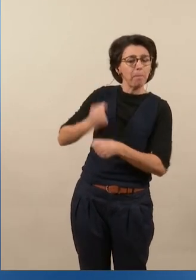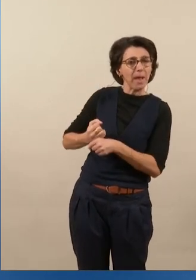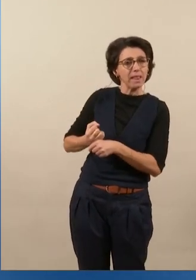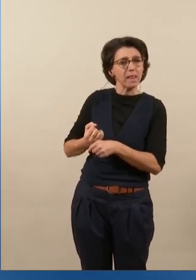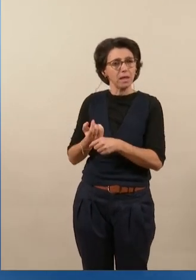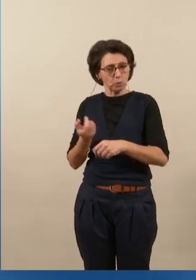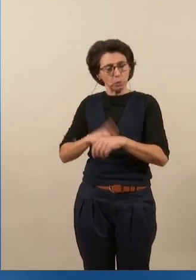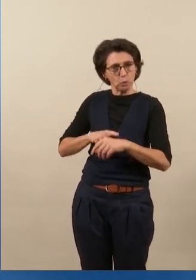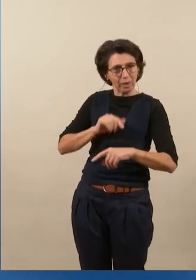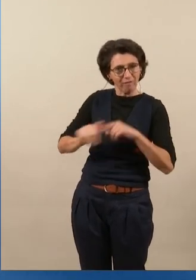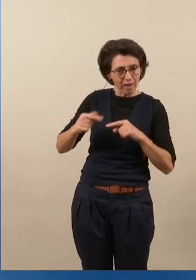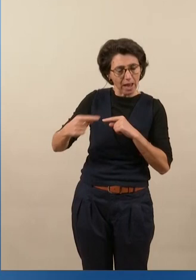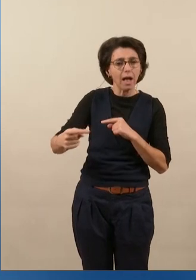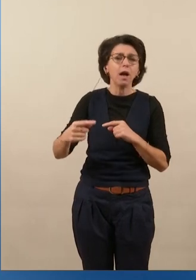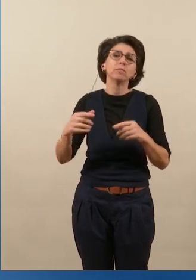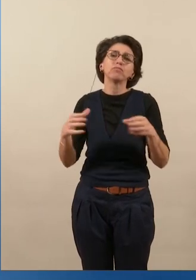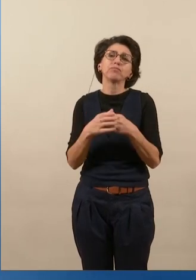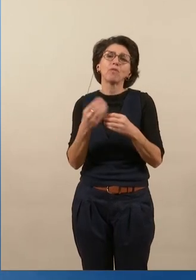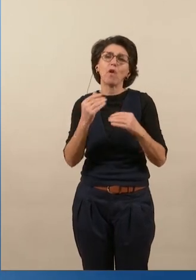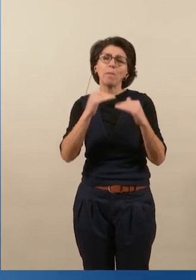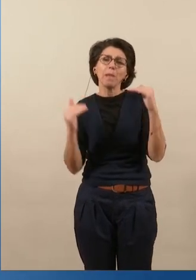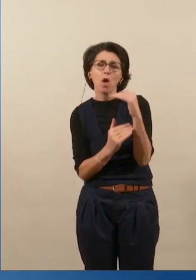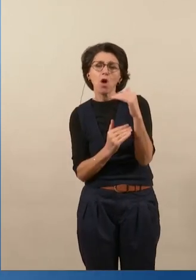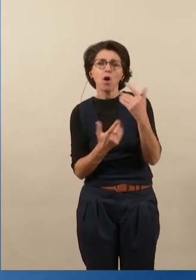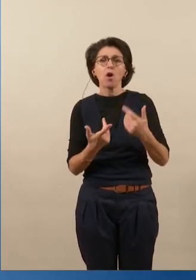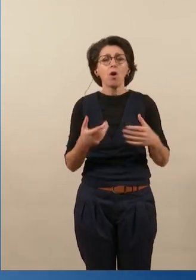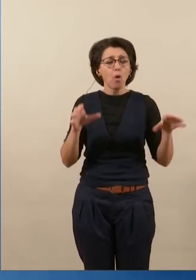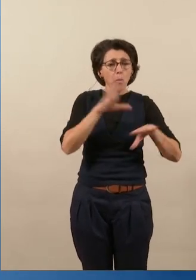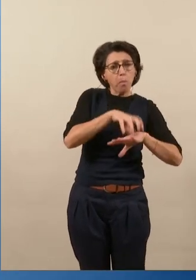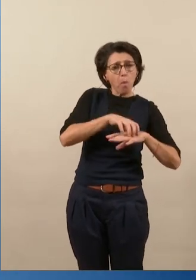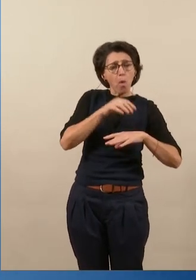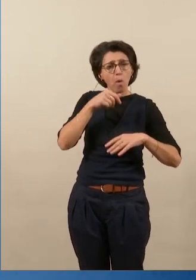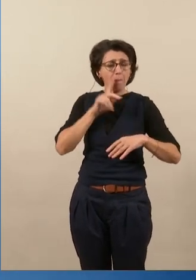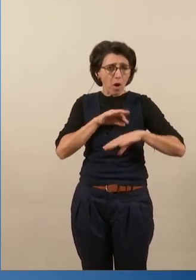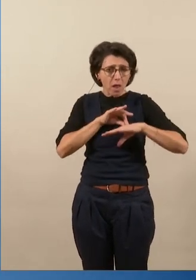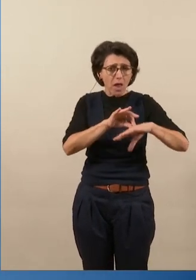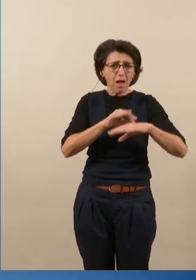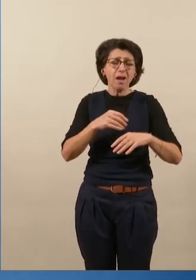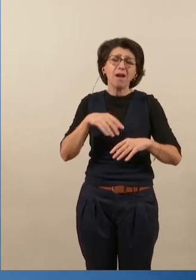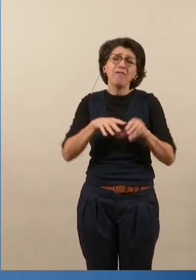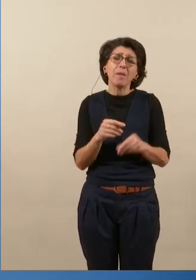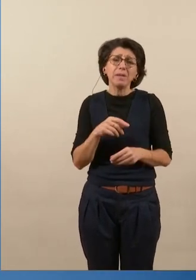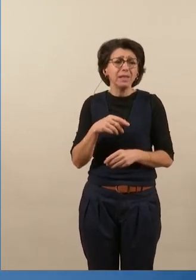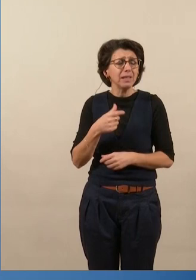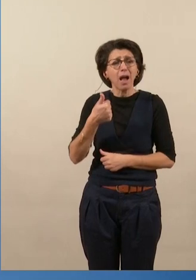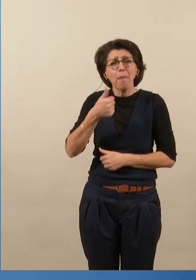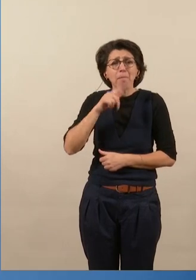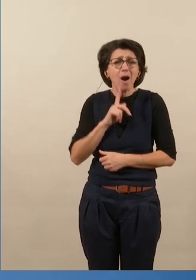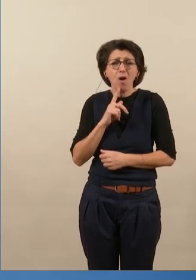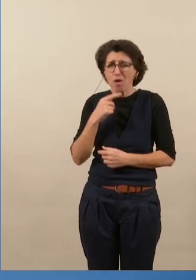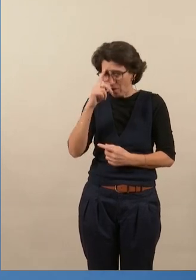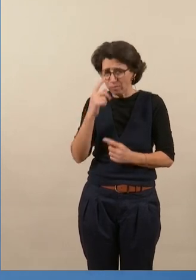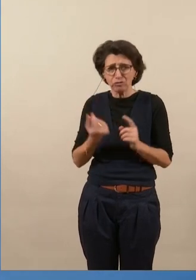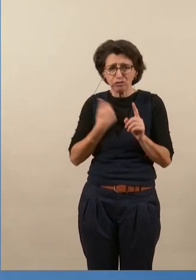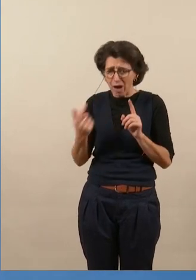mineurs construire un pôle d'accompagnement à la parentalité pour les familles monoparental qui galère porter un discours ferme contre